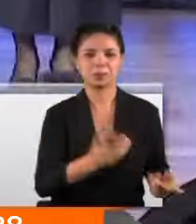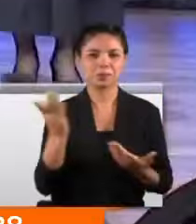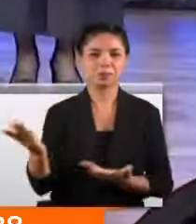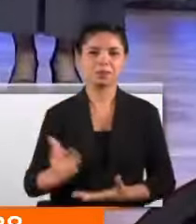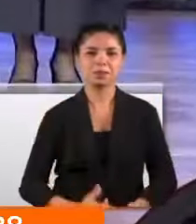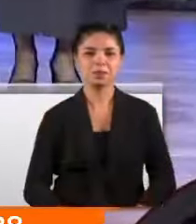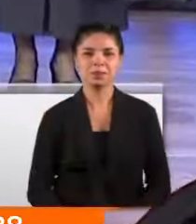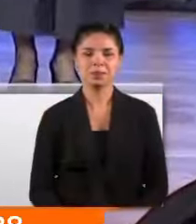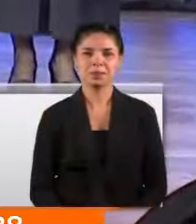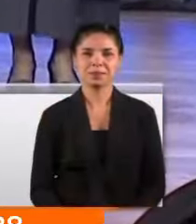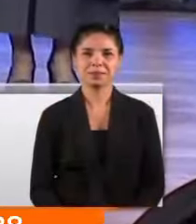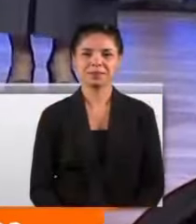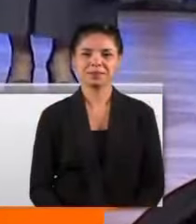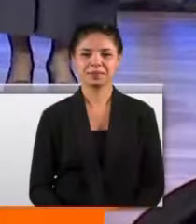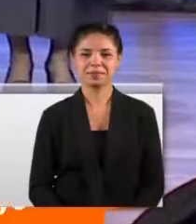Milletvekilim.